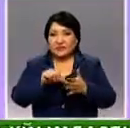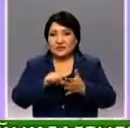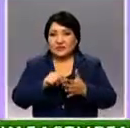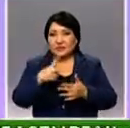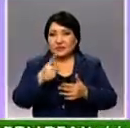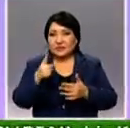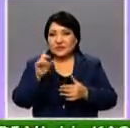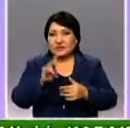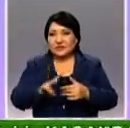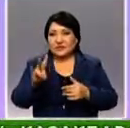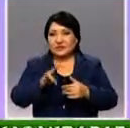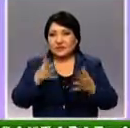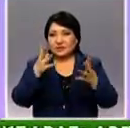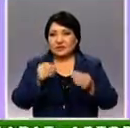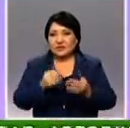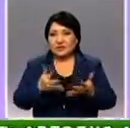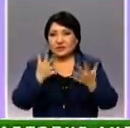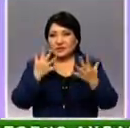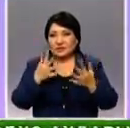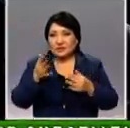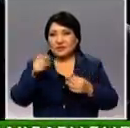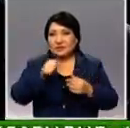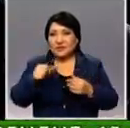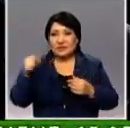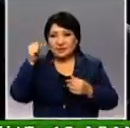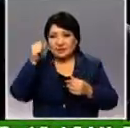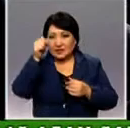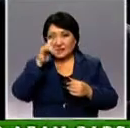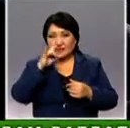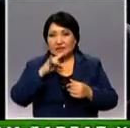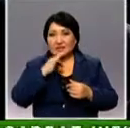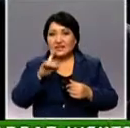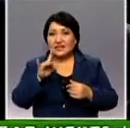күні анықталады. Былтыр Қазақстаннан оған Ринго тобы қатысып,